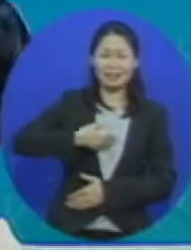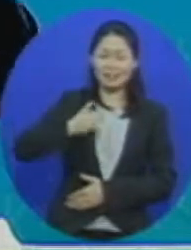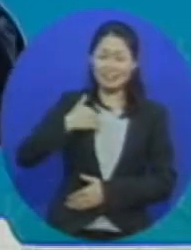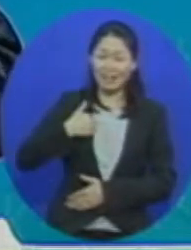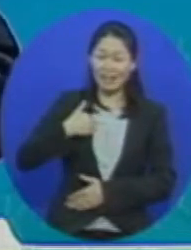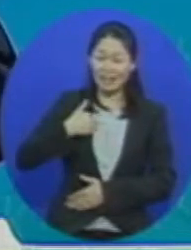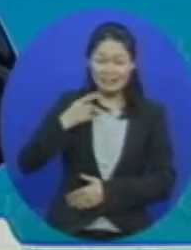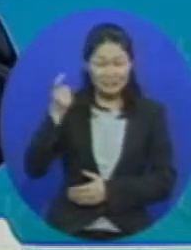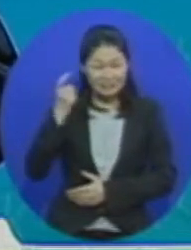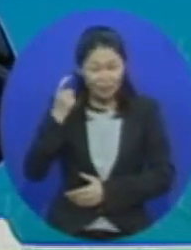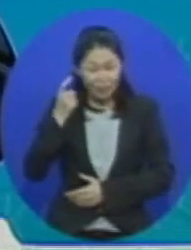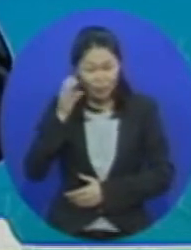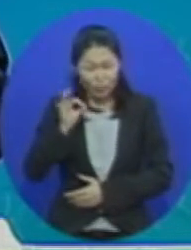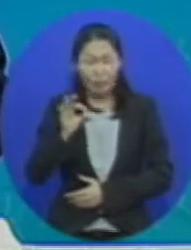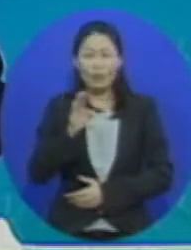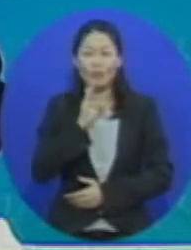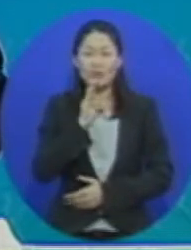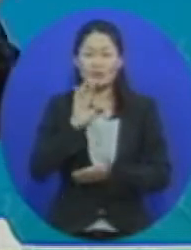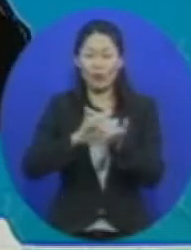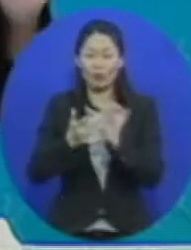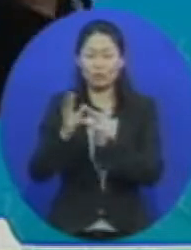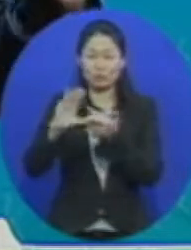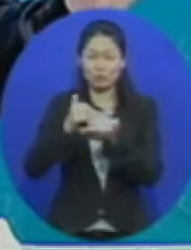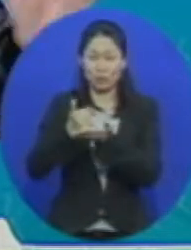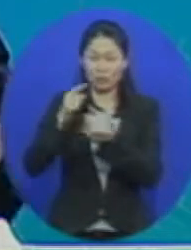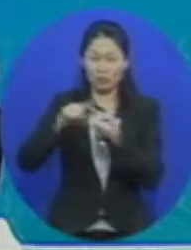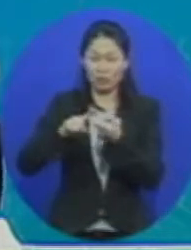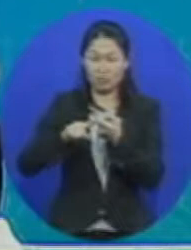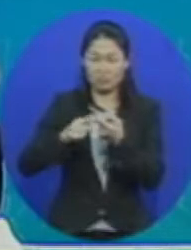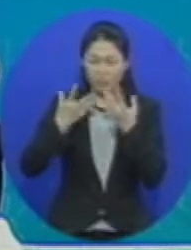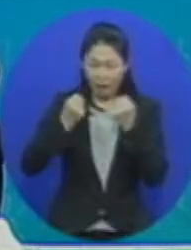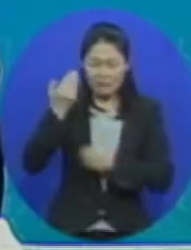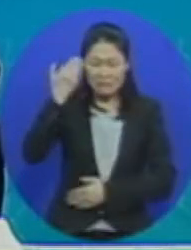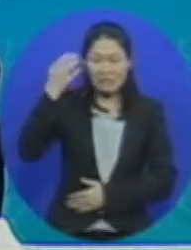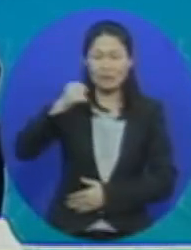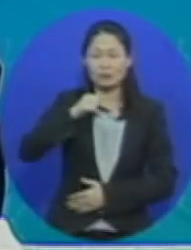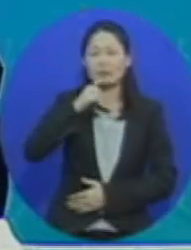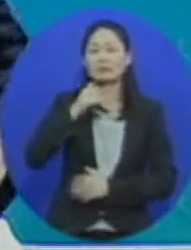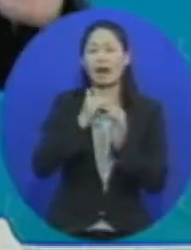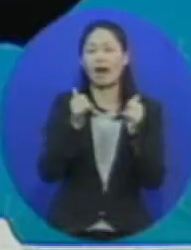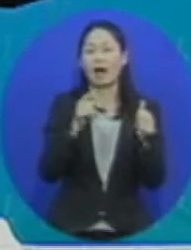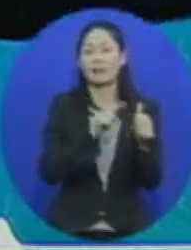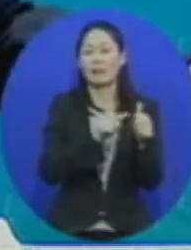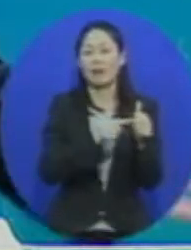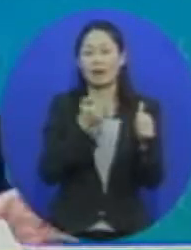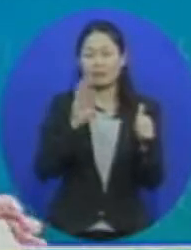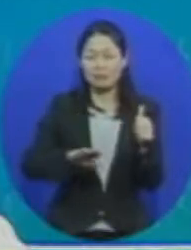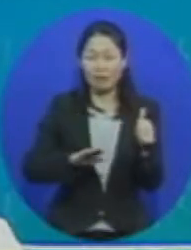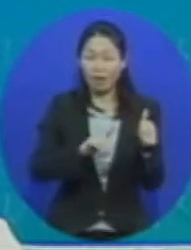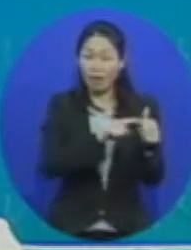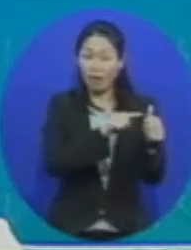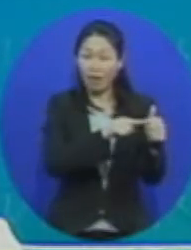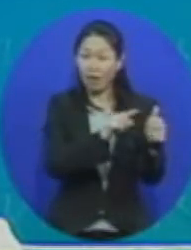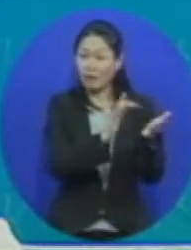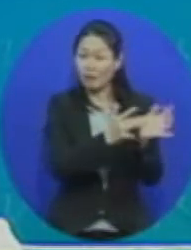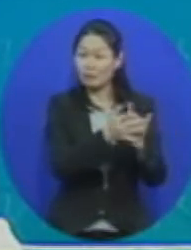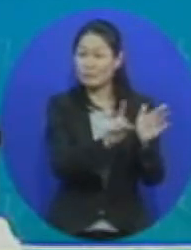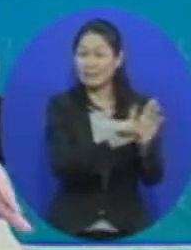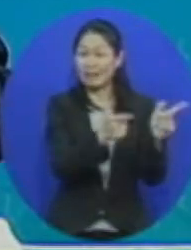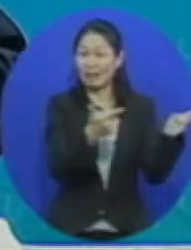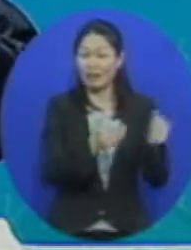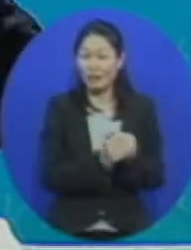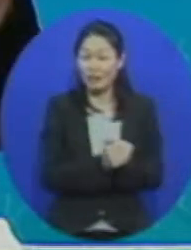제가 되고 들어보니까 예수 그리스도의 대해서 상당한 지식을 가지고 있는 사람이더라 고 그러나 커는 예수를 안 믿어요